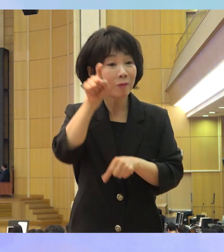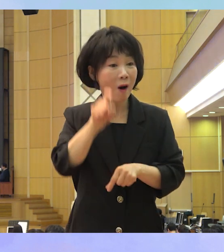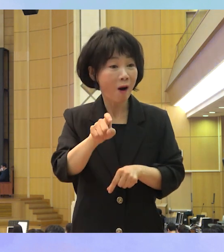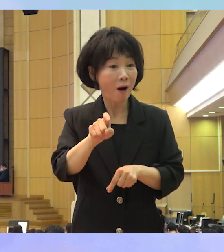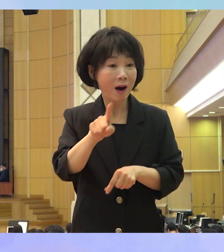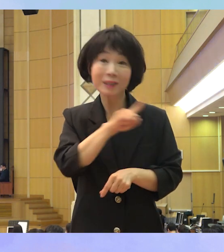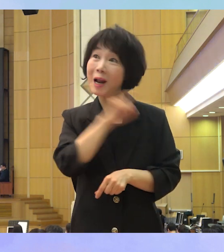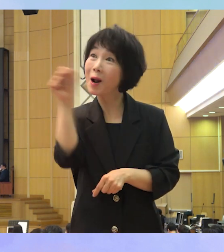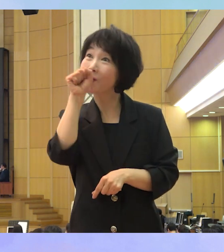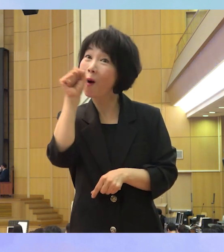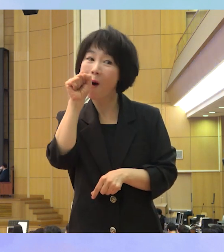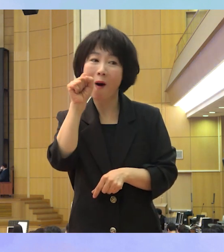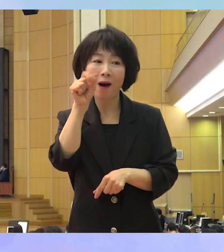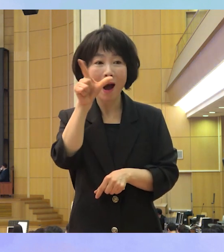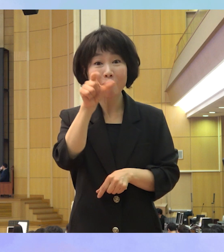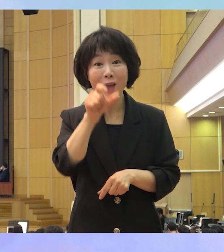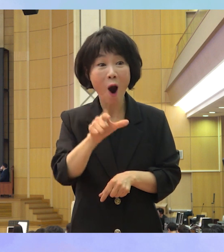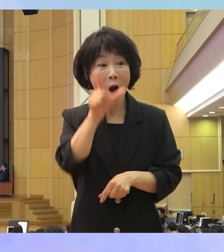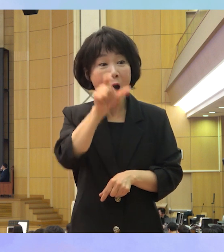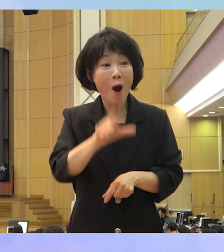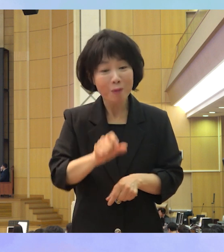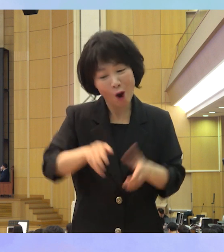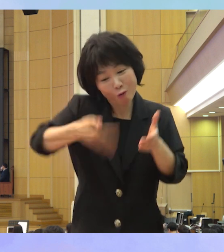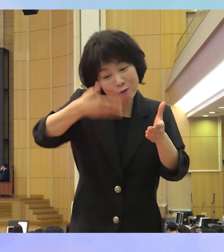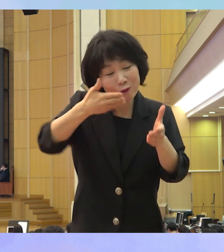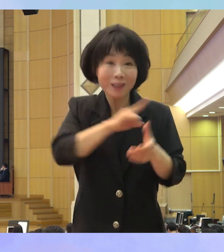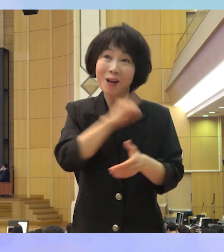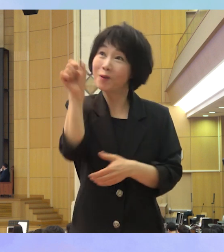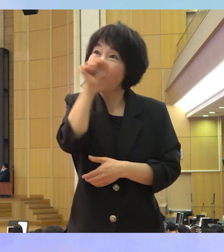미역국이랑 묵국. 아저씨처럼 수저로 막 이렇게 퍼먹어요.